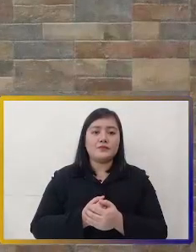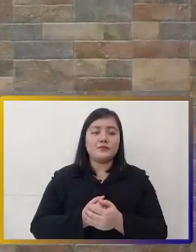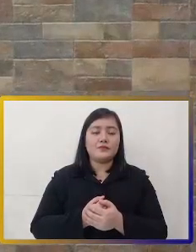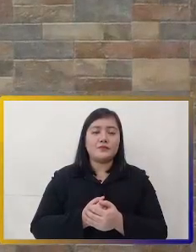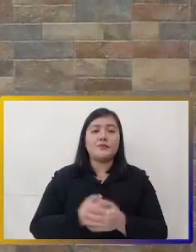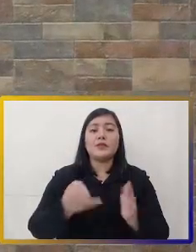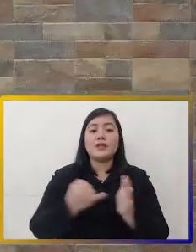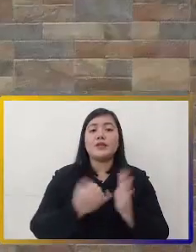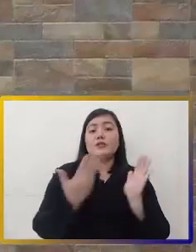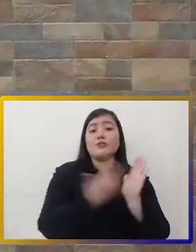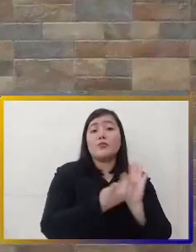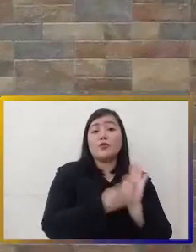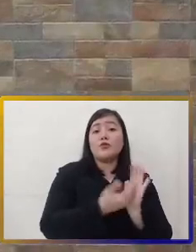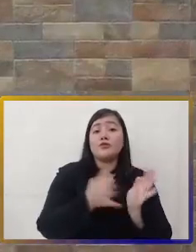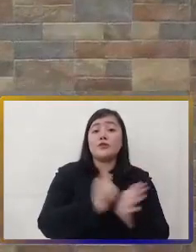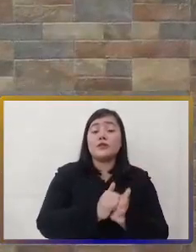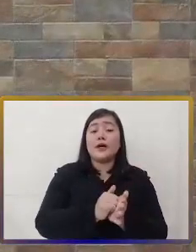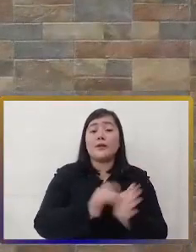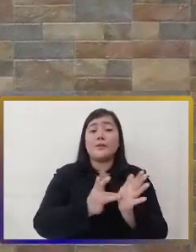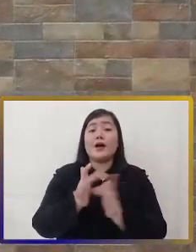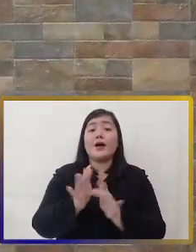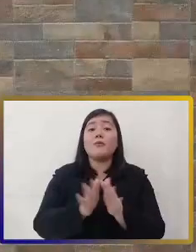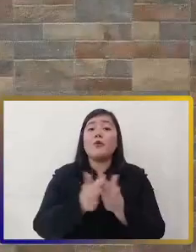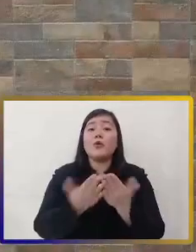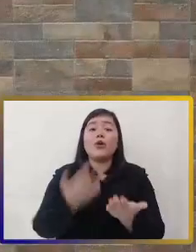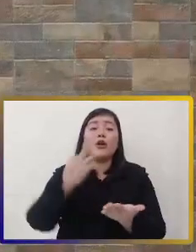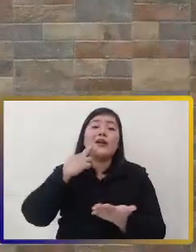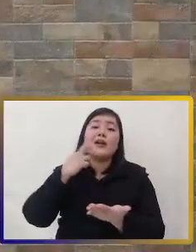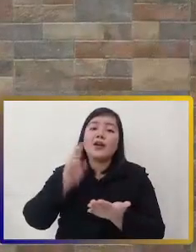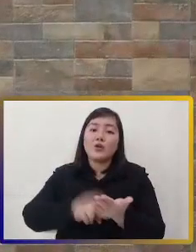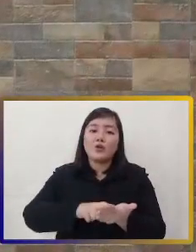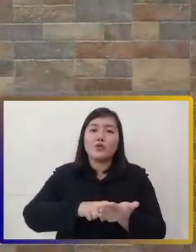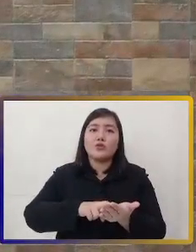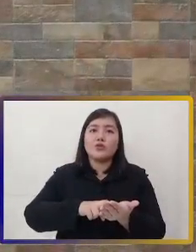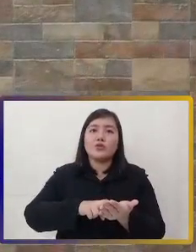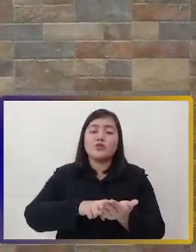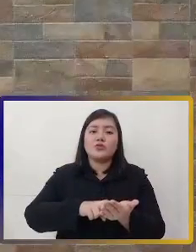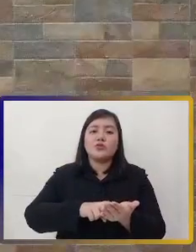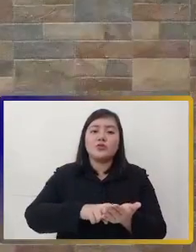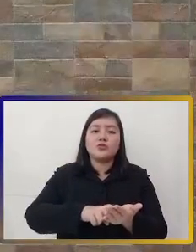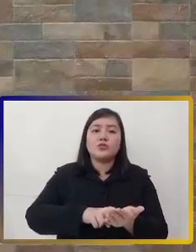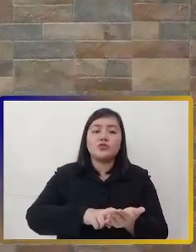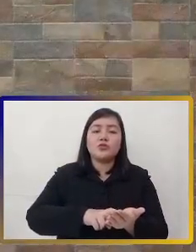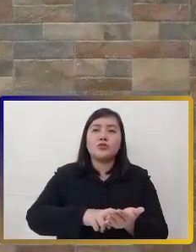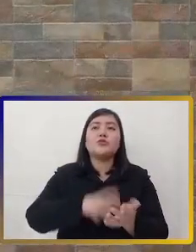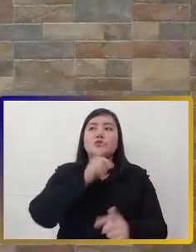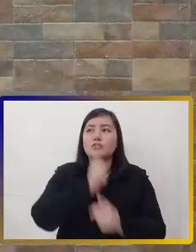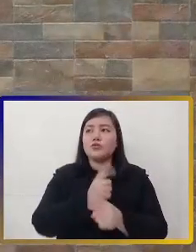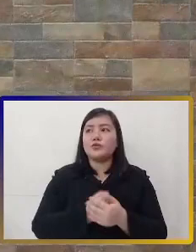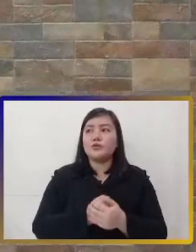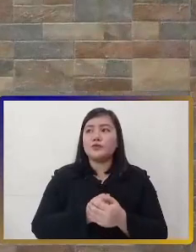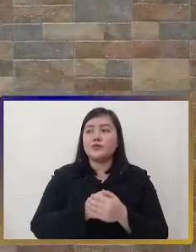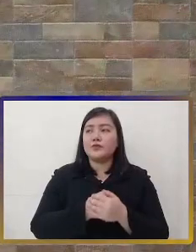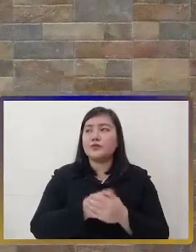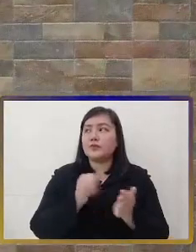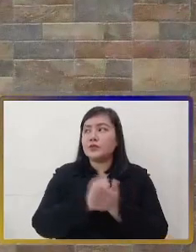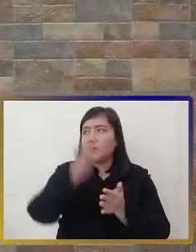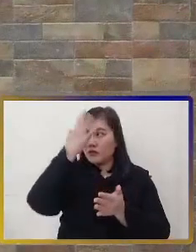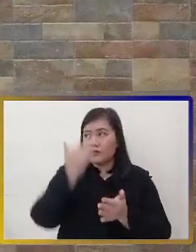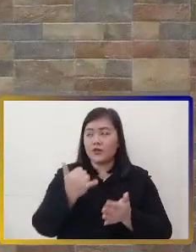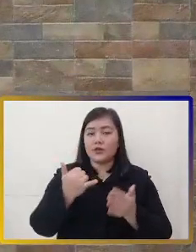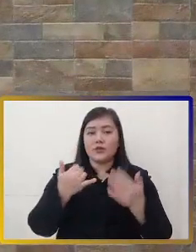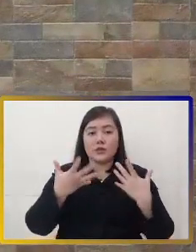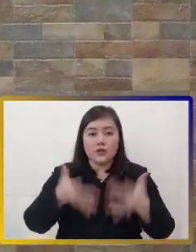far as the line of historical elimination, ano po ang pinag-uusapan po natin? In this search, we must